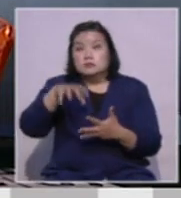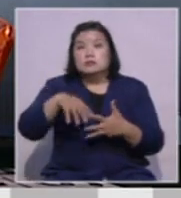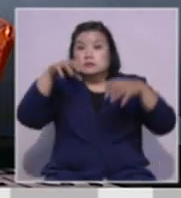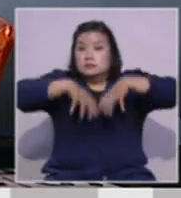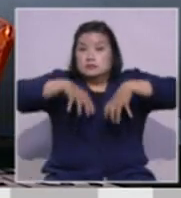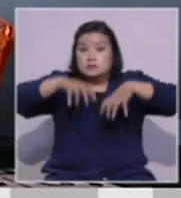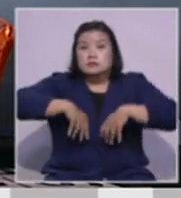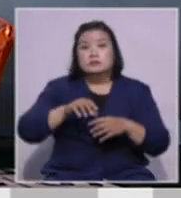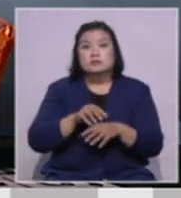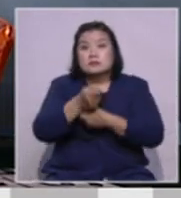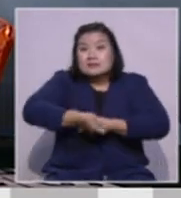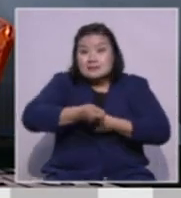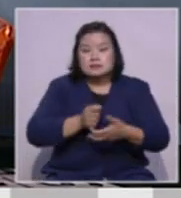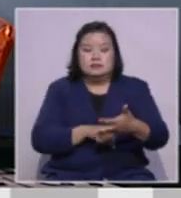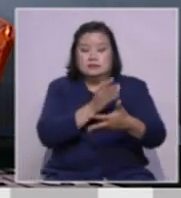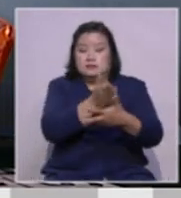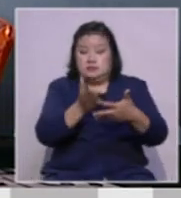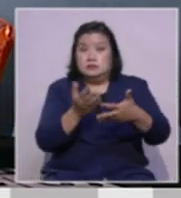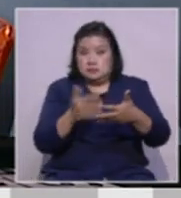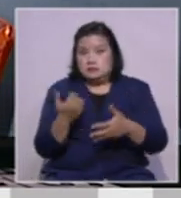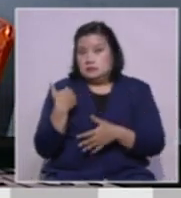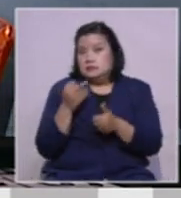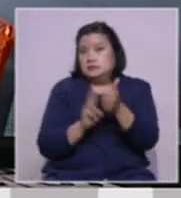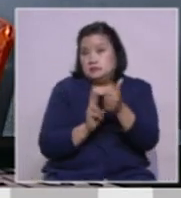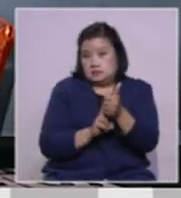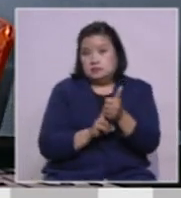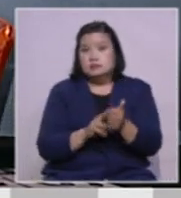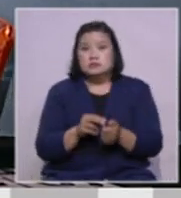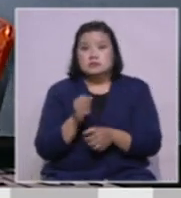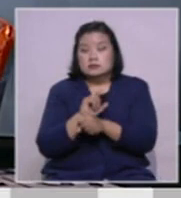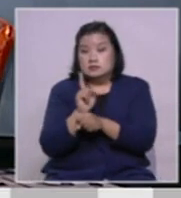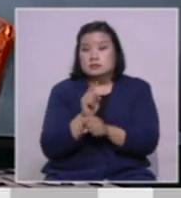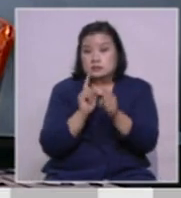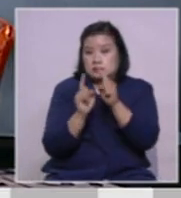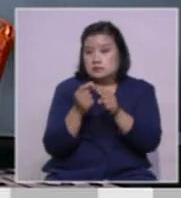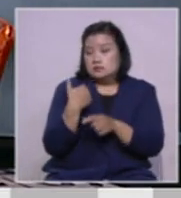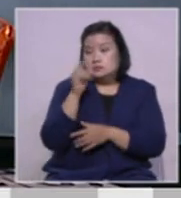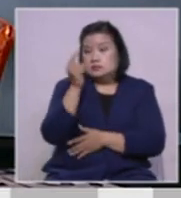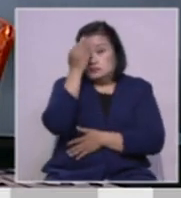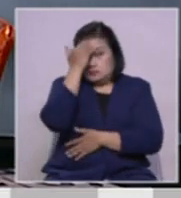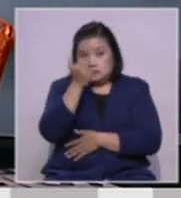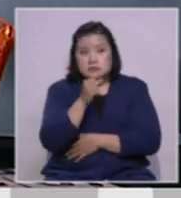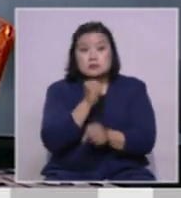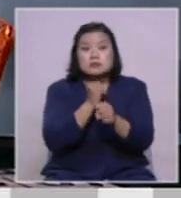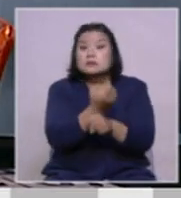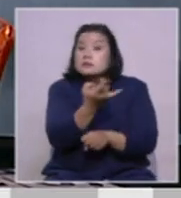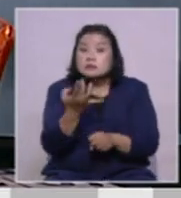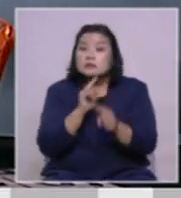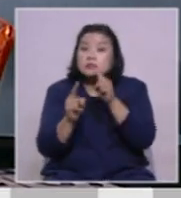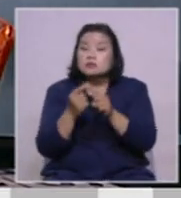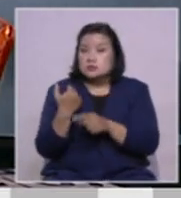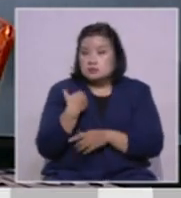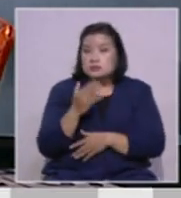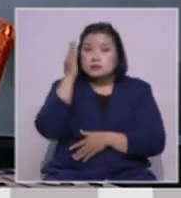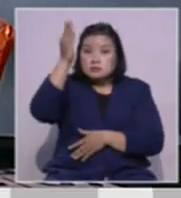อีก3รัฐมนตรีช่วยนั้นทางคุณเฉลิมชัยจะประชุมหารือกับทั้ง3ท่านอีกครั้งว่าจะแบ่งงานกันอย่างไร คา ดว่าจะเข้ากระทรวง